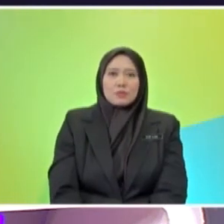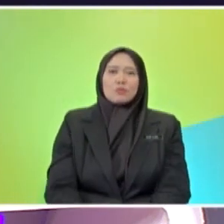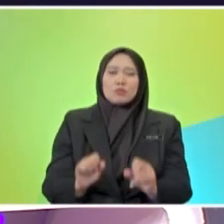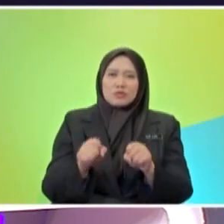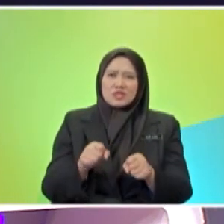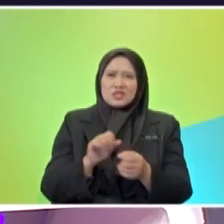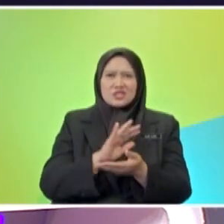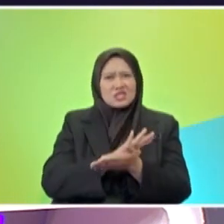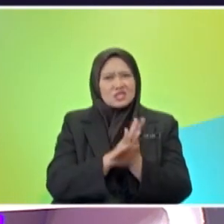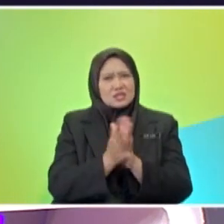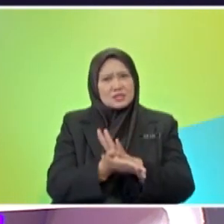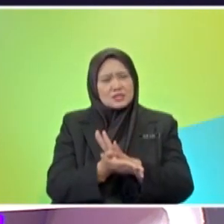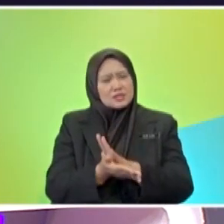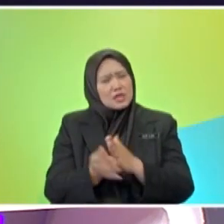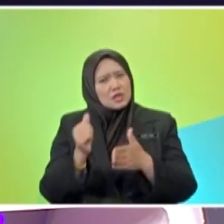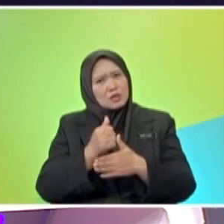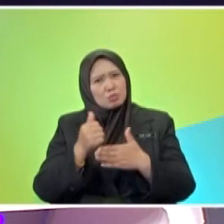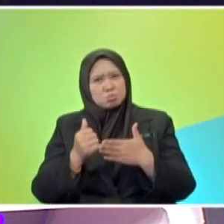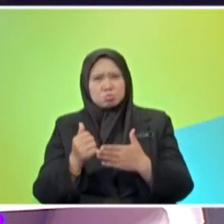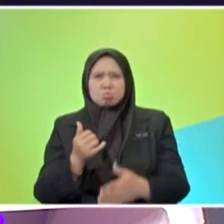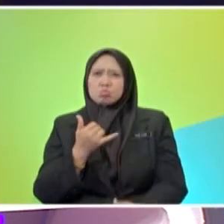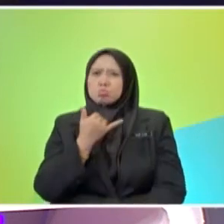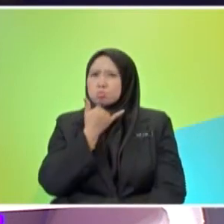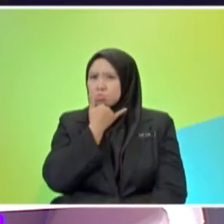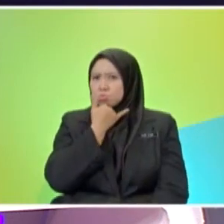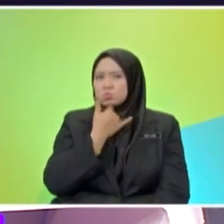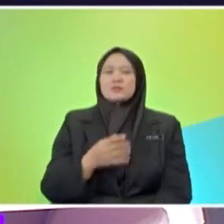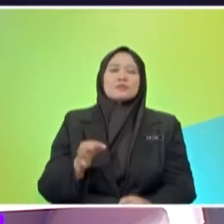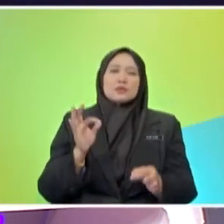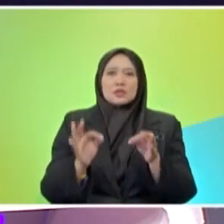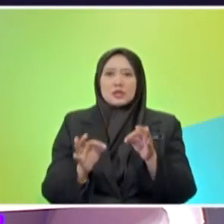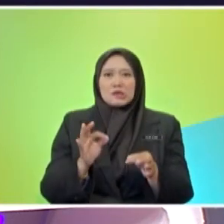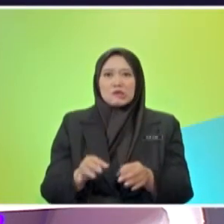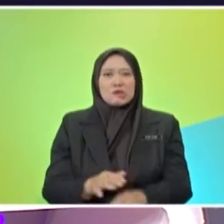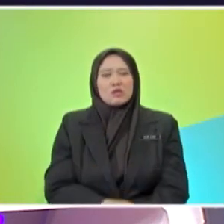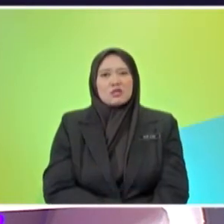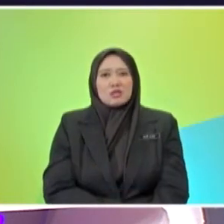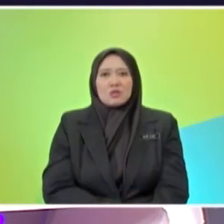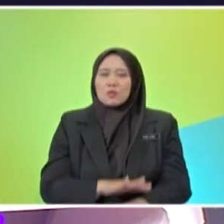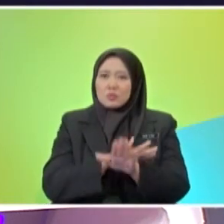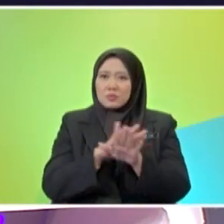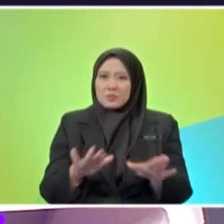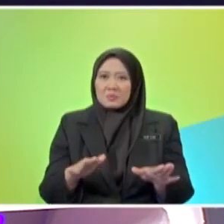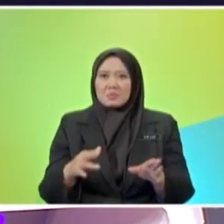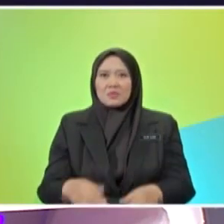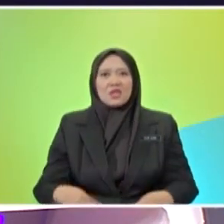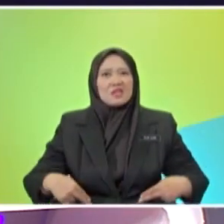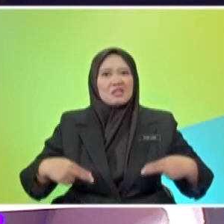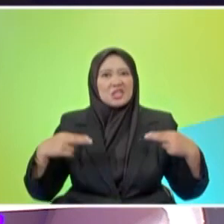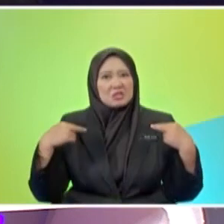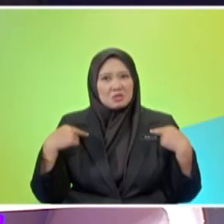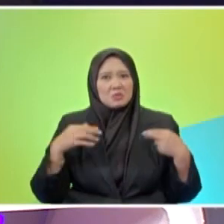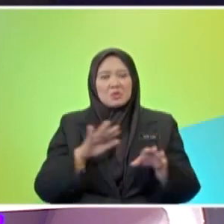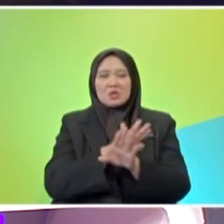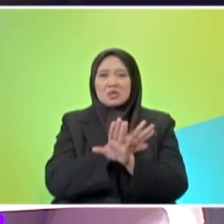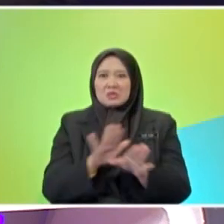menjadi ataupun tak. Okey, kalau tak jadi, Ifan kena ubah balik pengatur caraan tersebut. Faham. Sampai mengikut